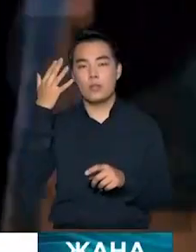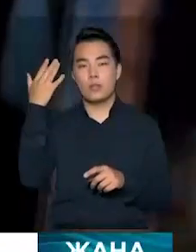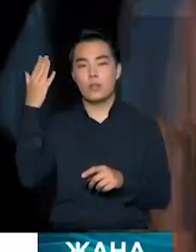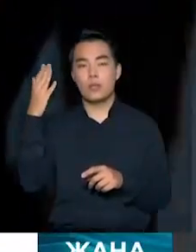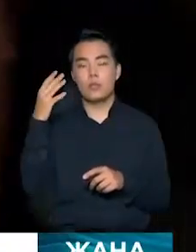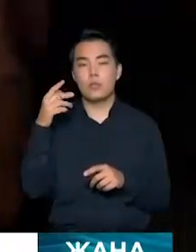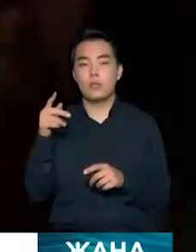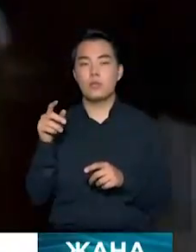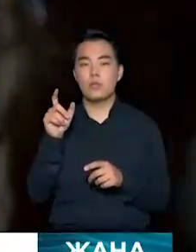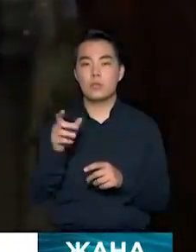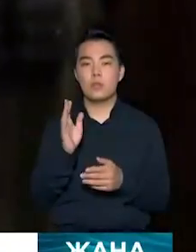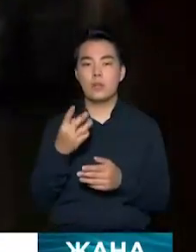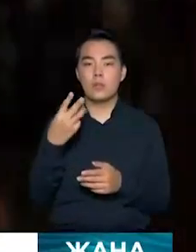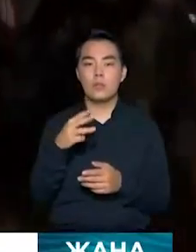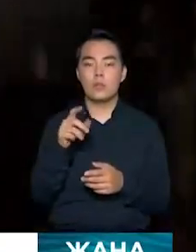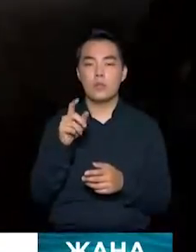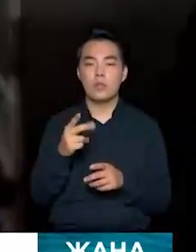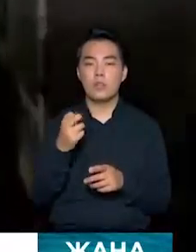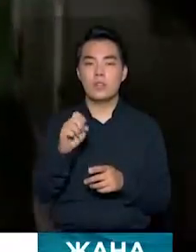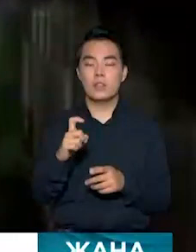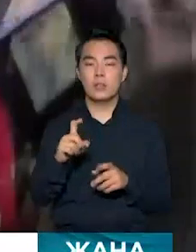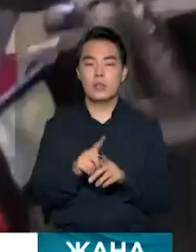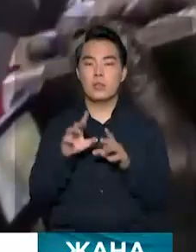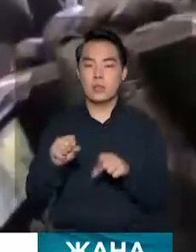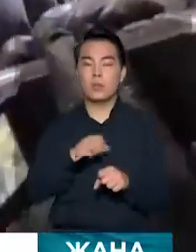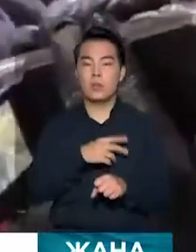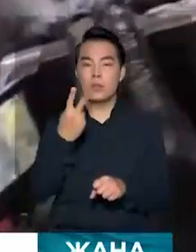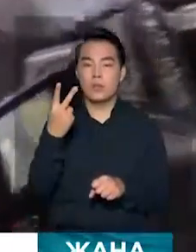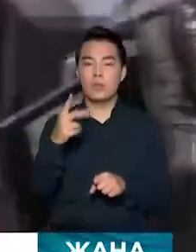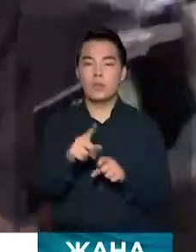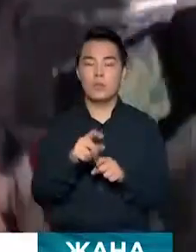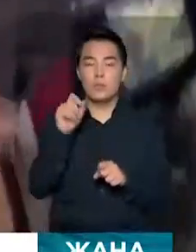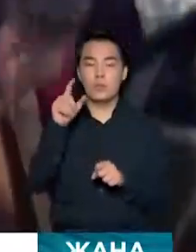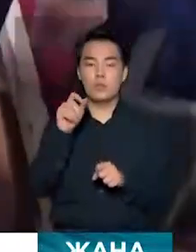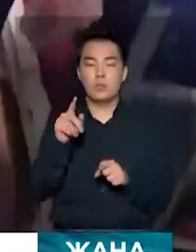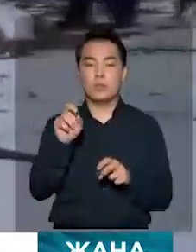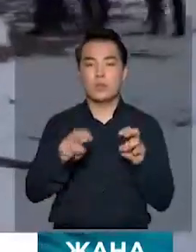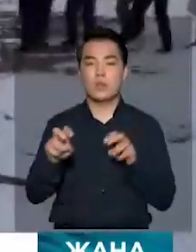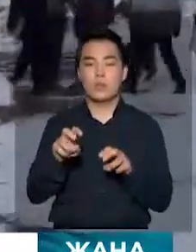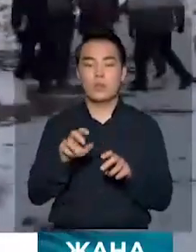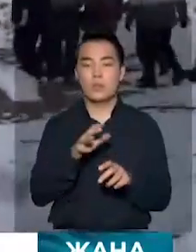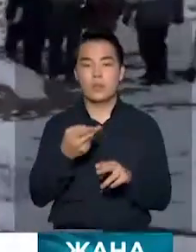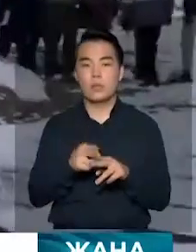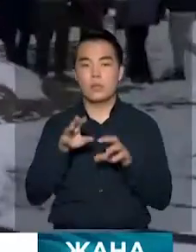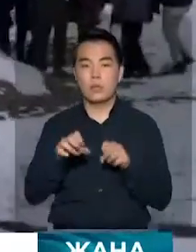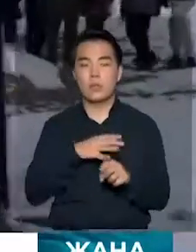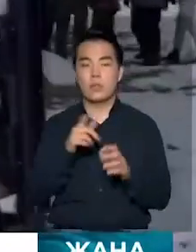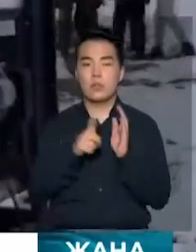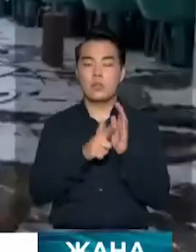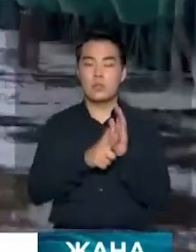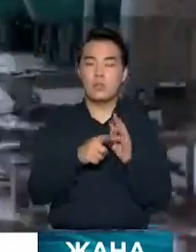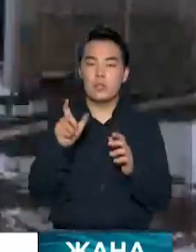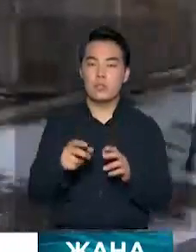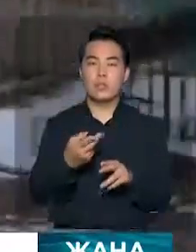кентінен 30 шақырым жердегі 2 заңсыз цех таратылды. 13 алтын іздеуші ұсталды. Оның ішінде 7-і шетелдік. Іздеу